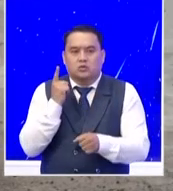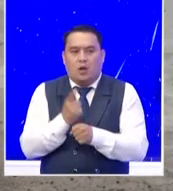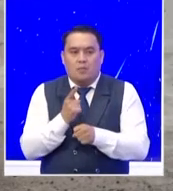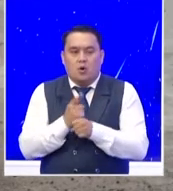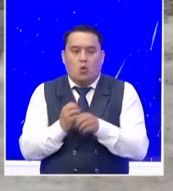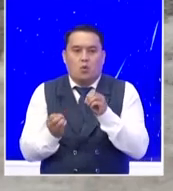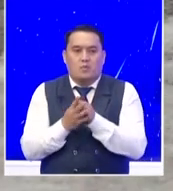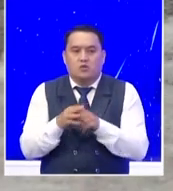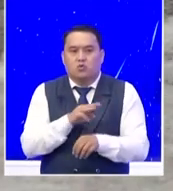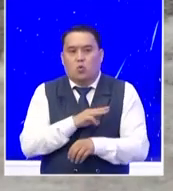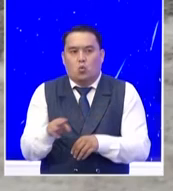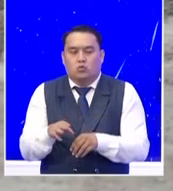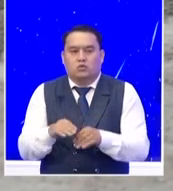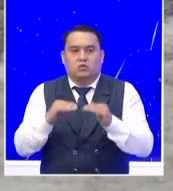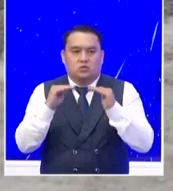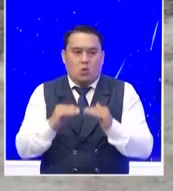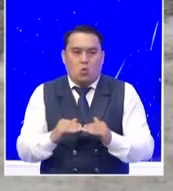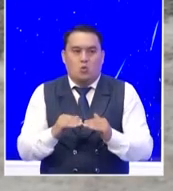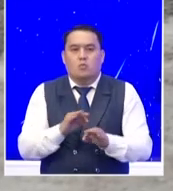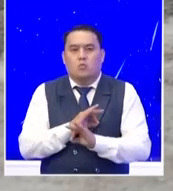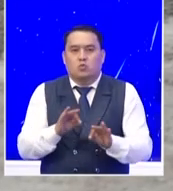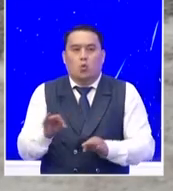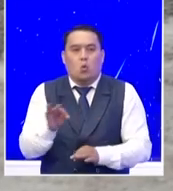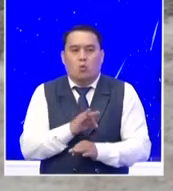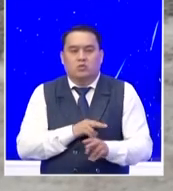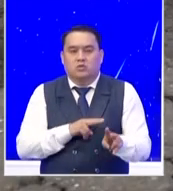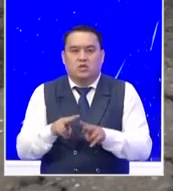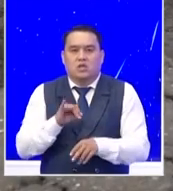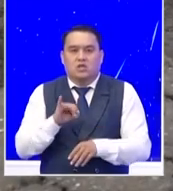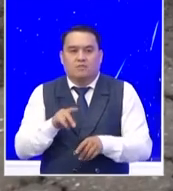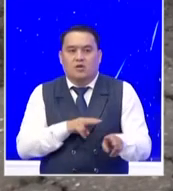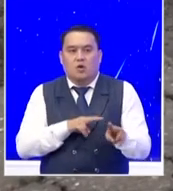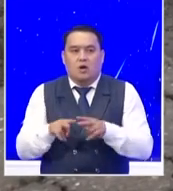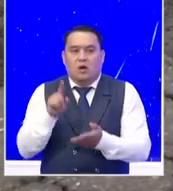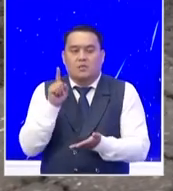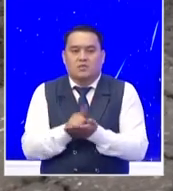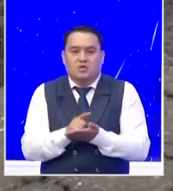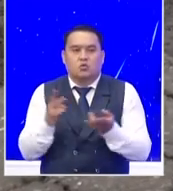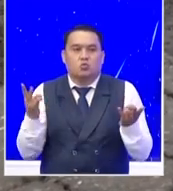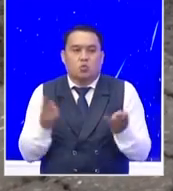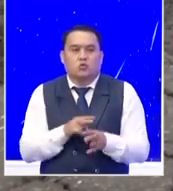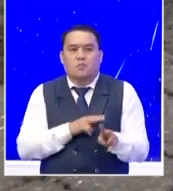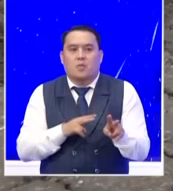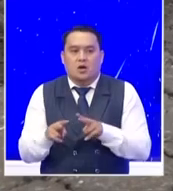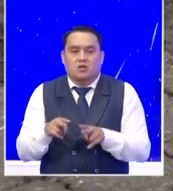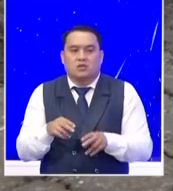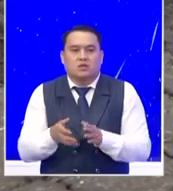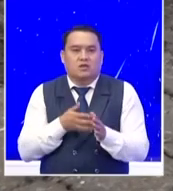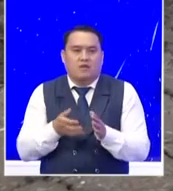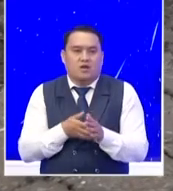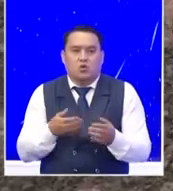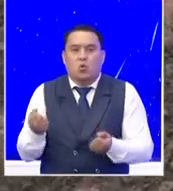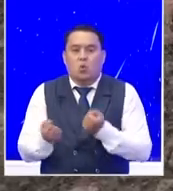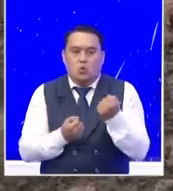15 күнде толықтай орнығады. Оған дейін мұны облыстық көлік инспекциясы қадағалауы керек. Алайда бақылау жеткіліксіз болып,